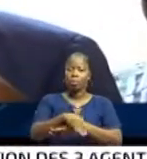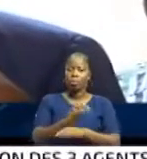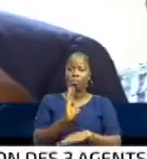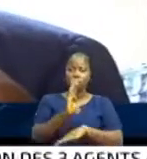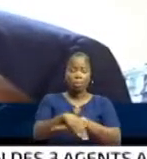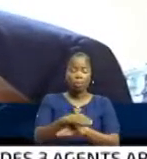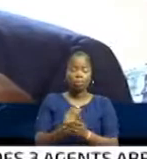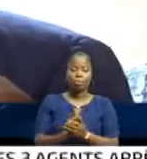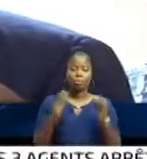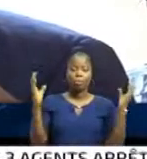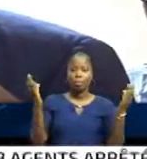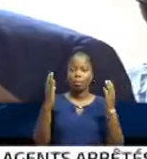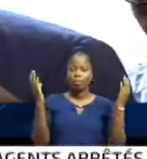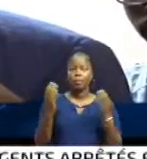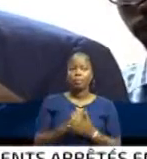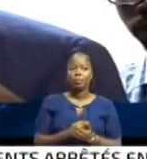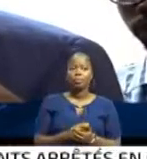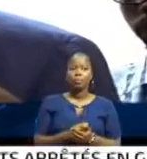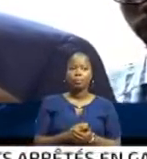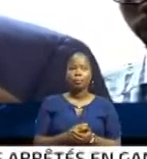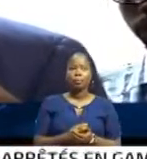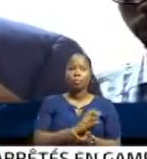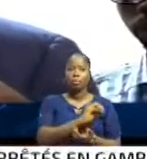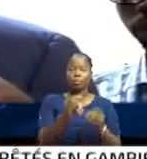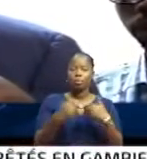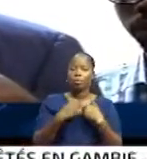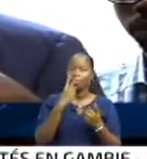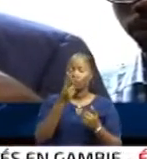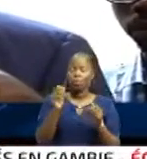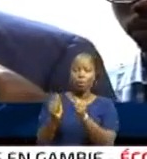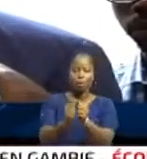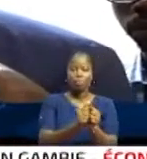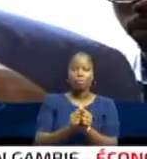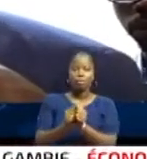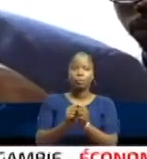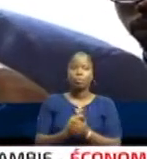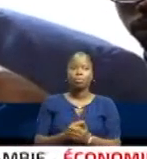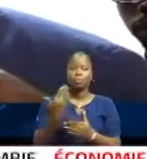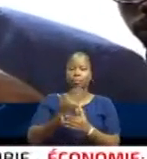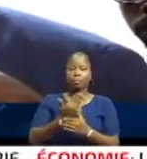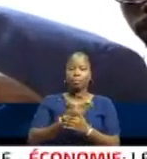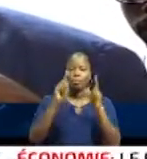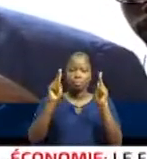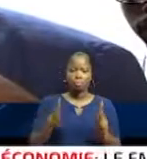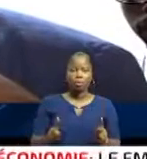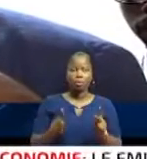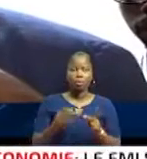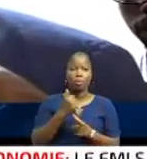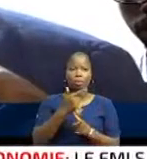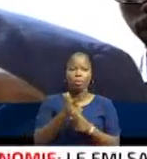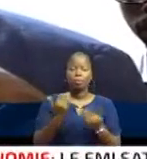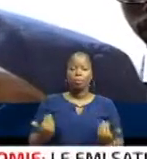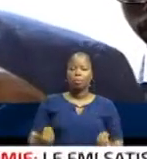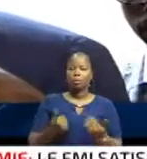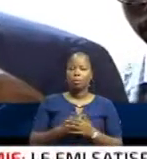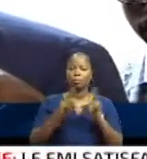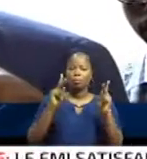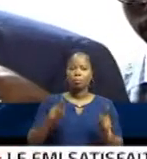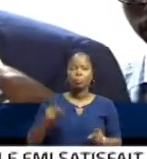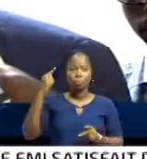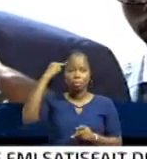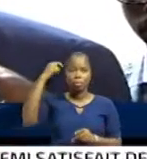référendum mais il nous a vus ensemble aux parcelles assainies sans déranger personne bon maintenant dès que les gens